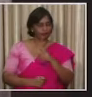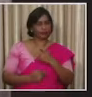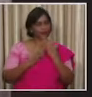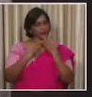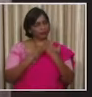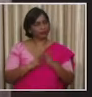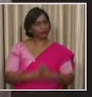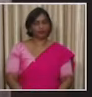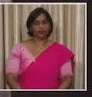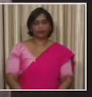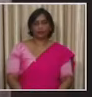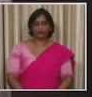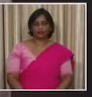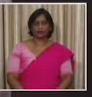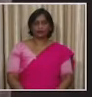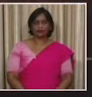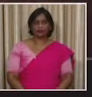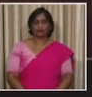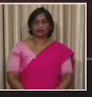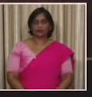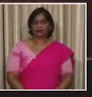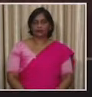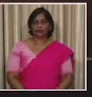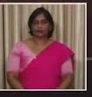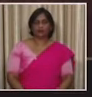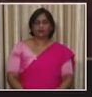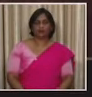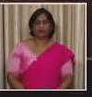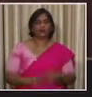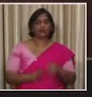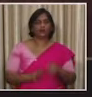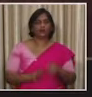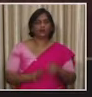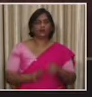ස්තුතියි. ගෞරවනීය ඔබතුමාට. ගරු ජීවන් තොණ්ඩමන් මැතිතුමා.